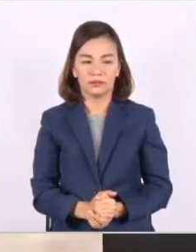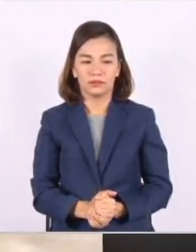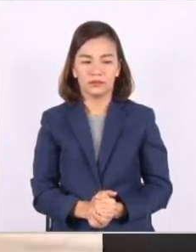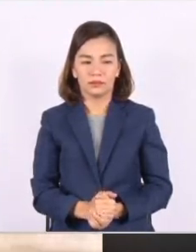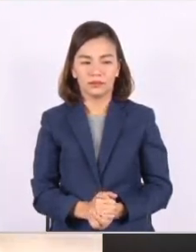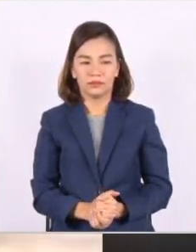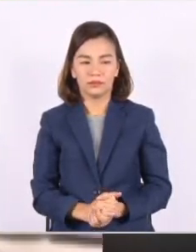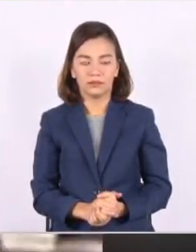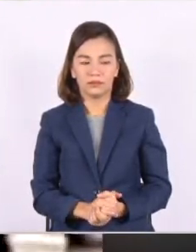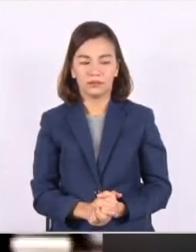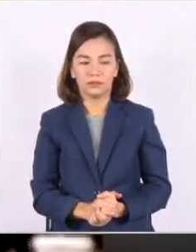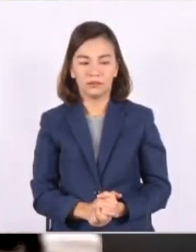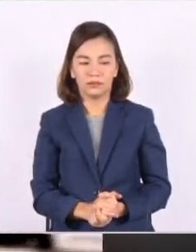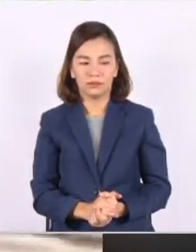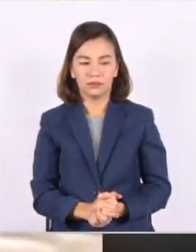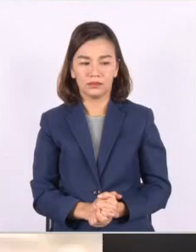มาพี่หน่อย